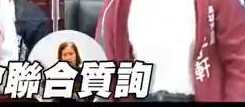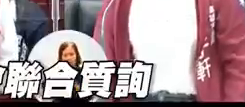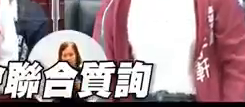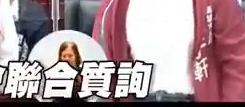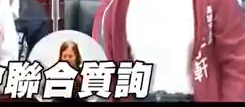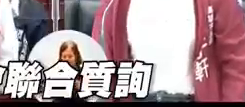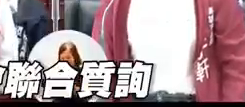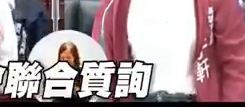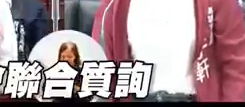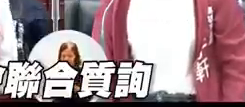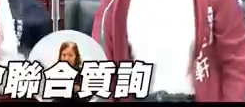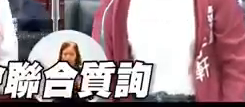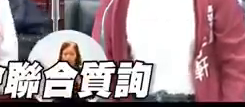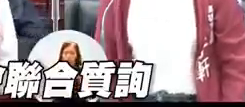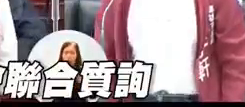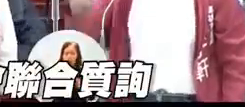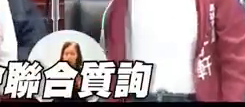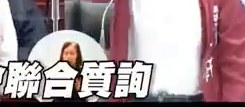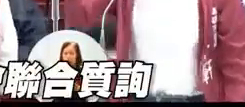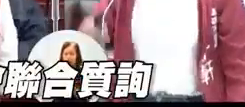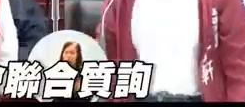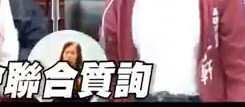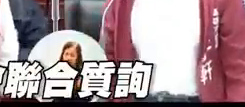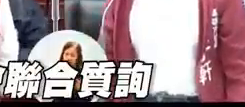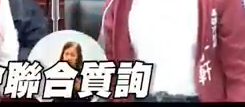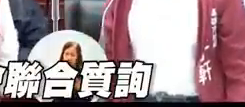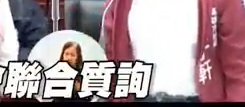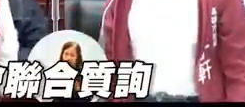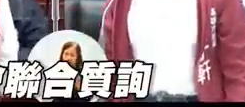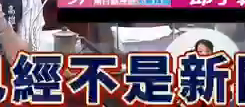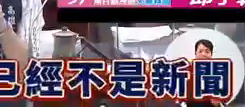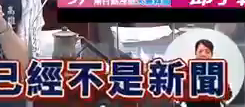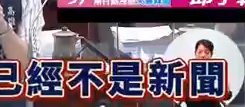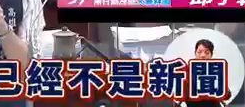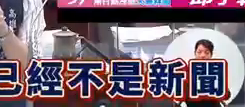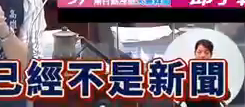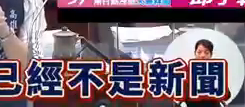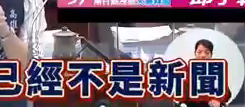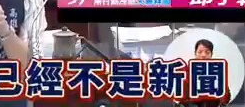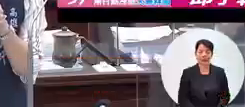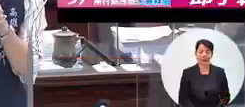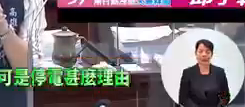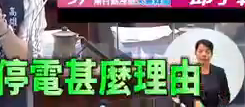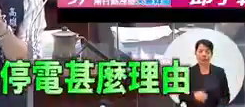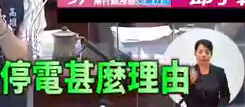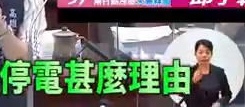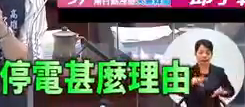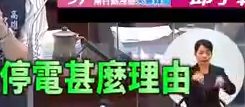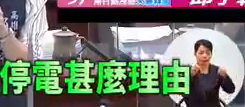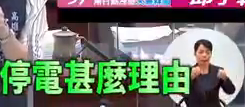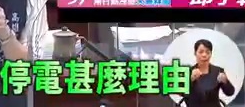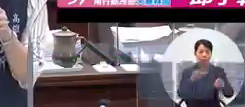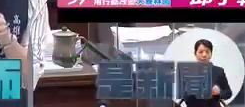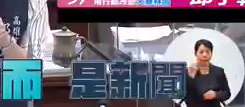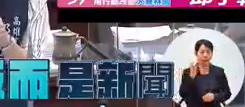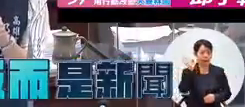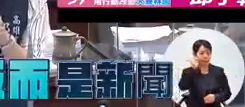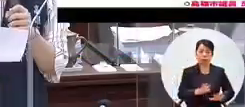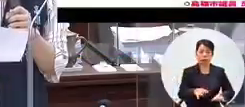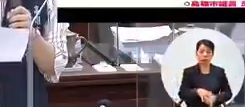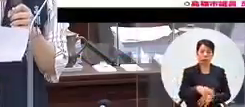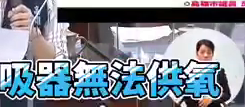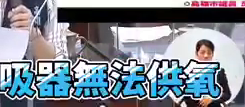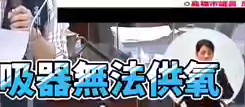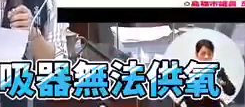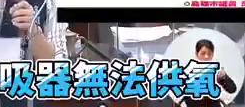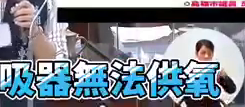候，中央主管机关这样对你，你要不要告诉我喜听爸爸？ 停电已经不是新闻，可是停电什么理由反而是新闻，